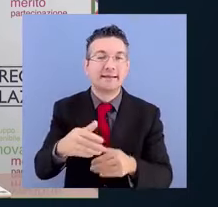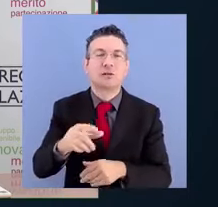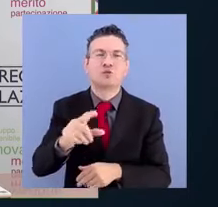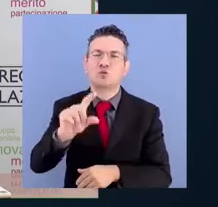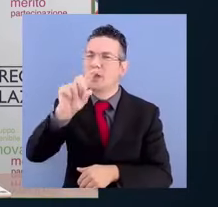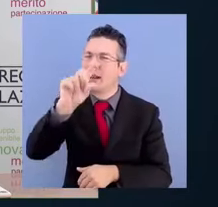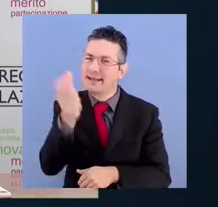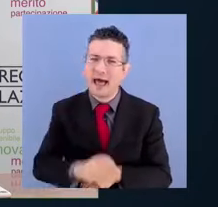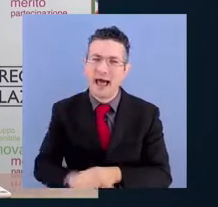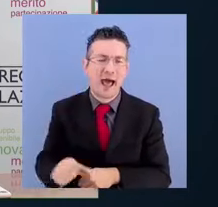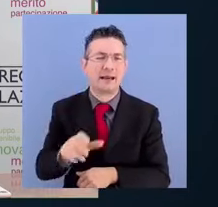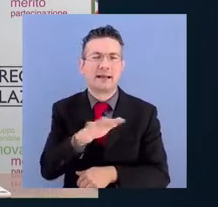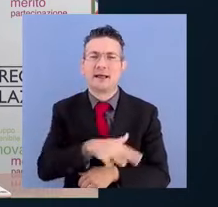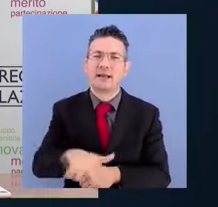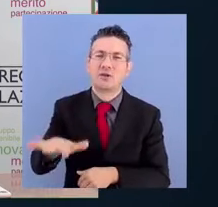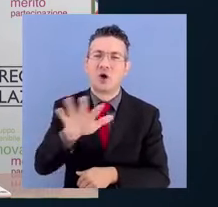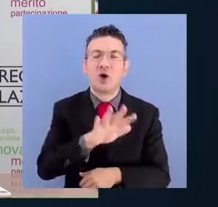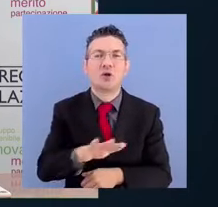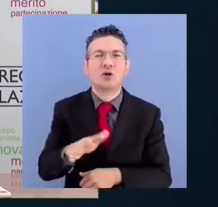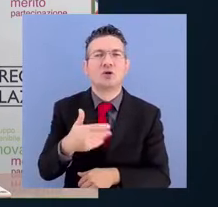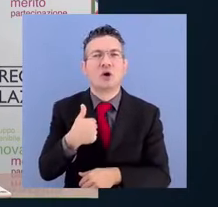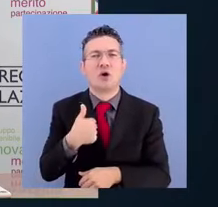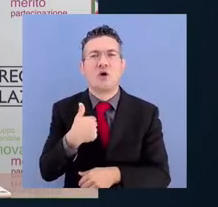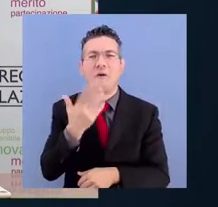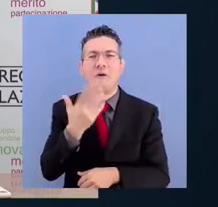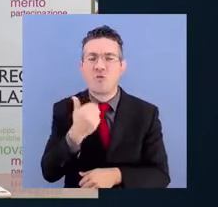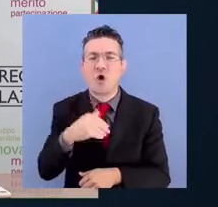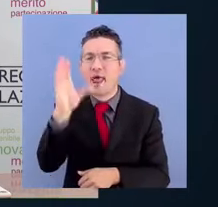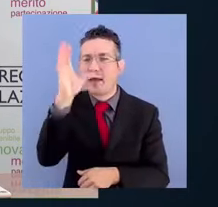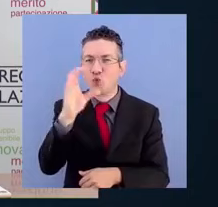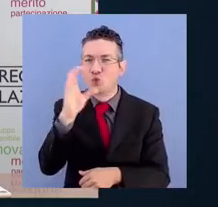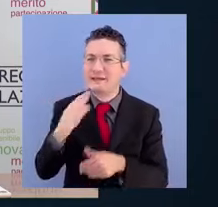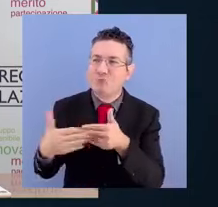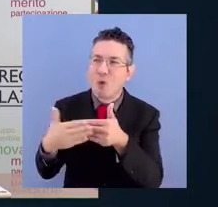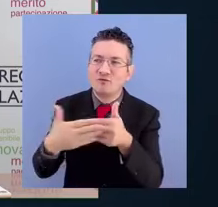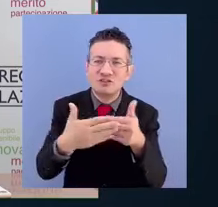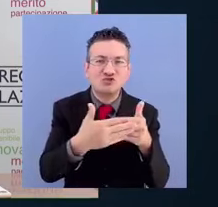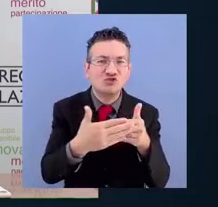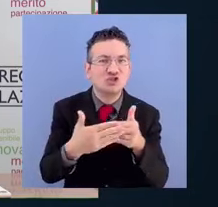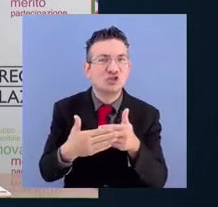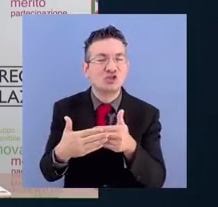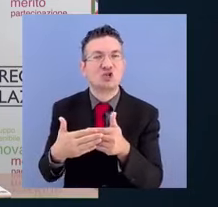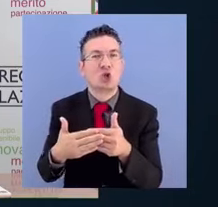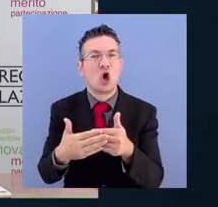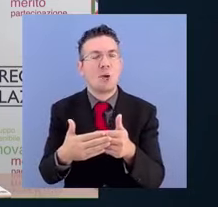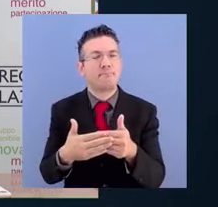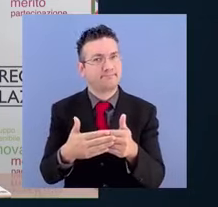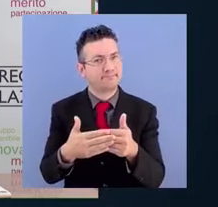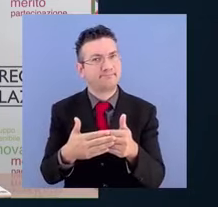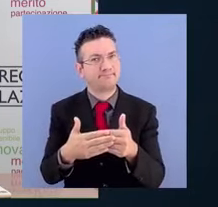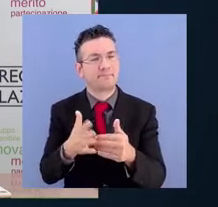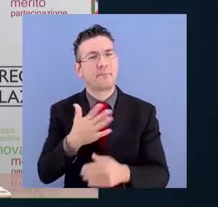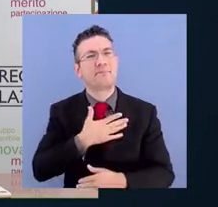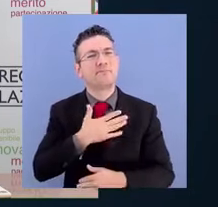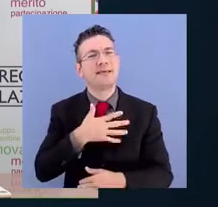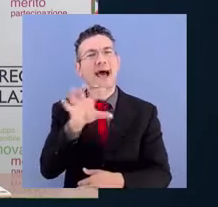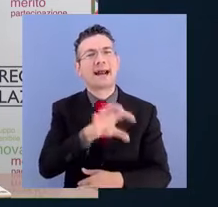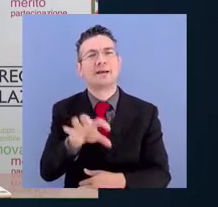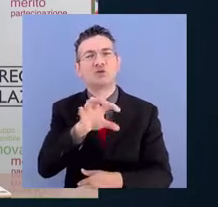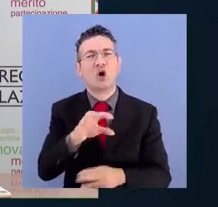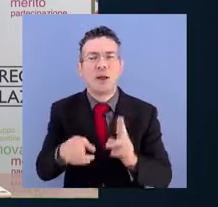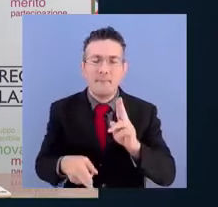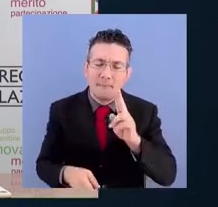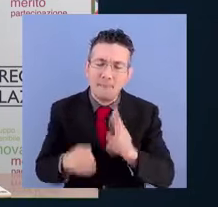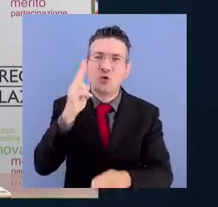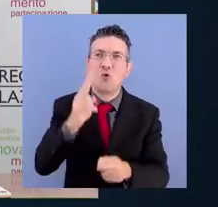turismo di prossimità mi sono chiesta come possiamo rendere come posso io rendere la mia regione più competitiva più